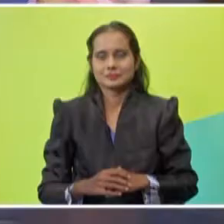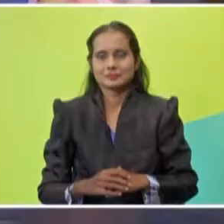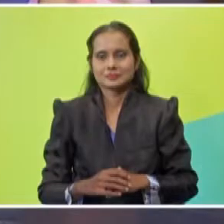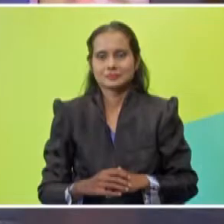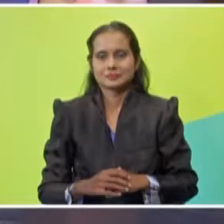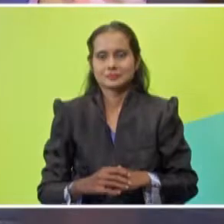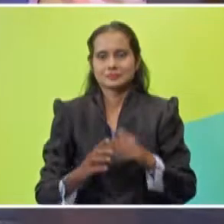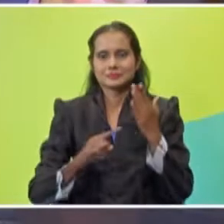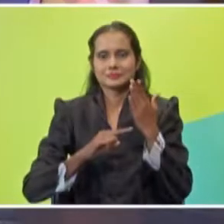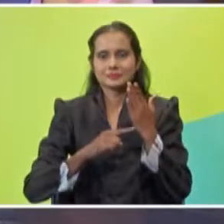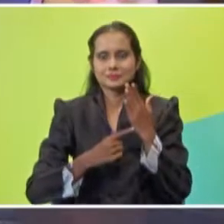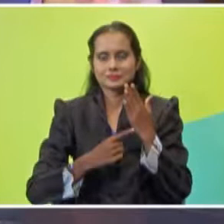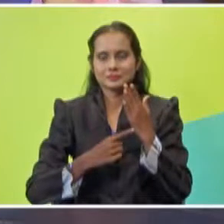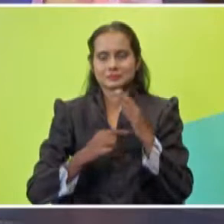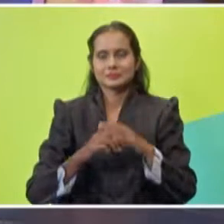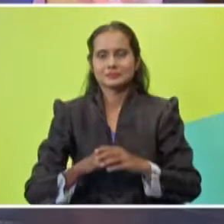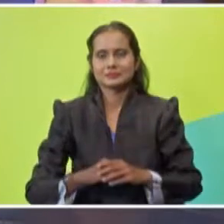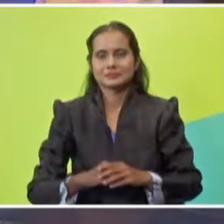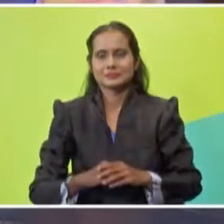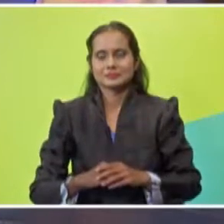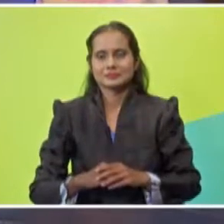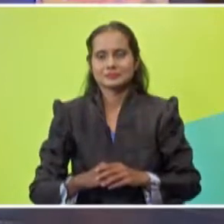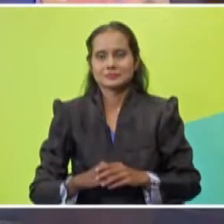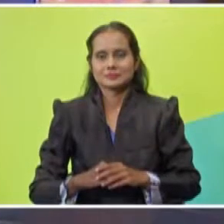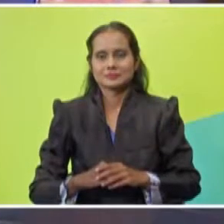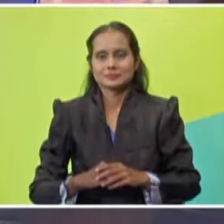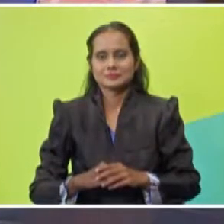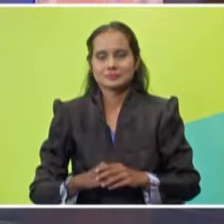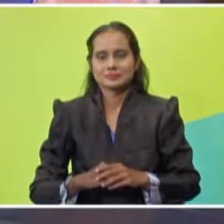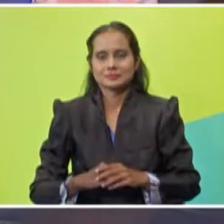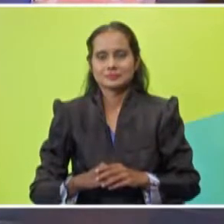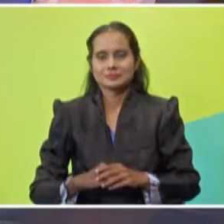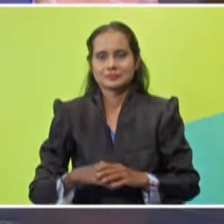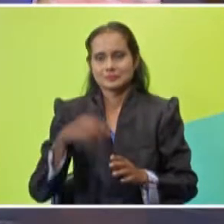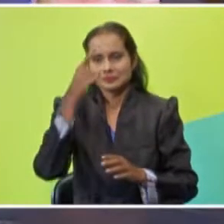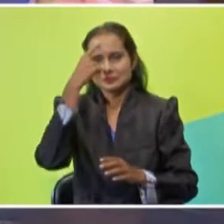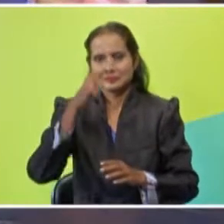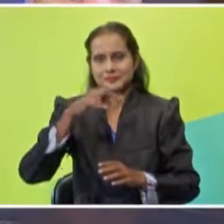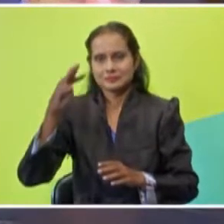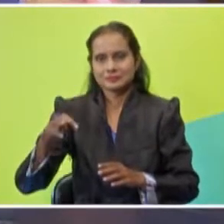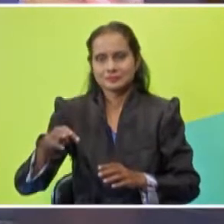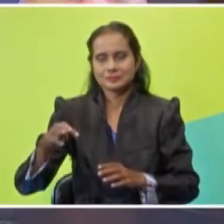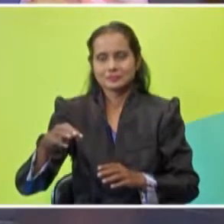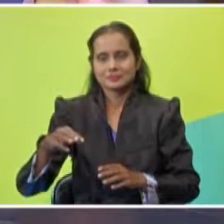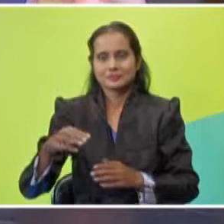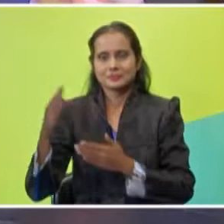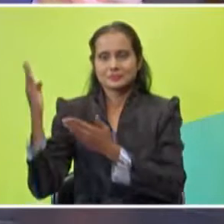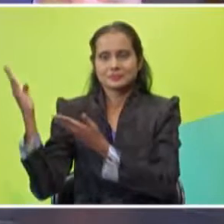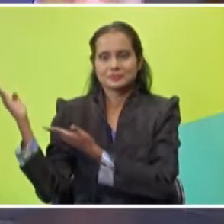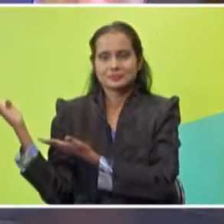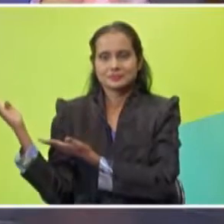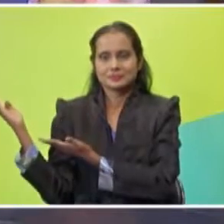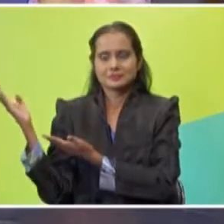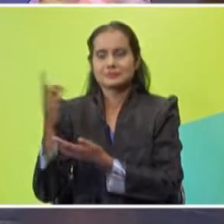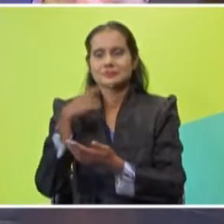teka-teki yang pertama teka-teki yang ditujukan untuk anak muridku Sopo yang proses enak jawab